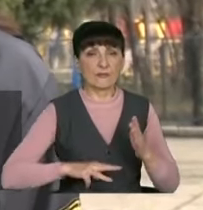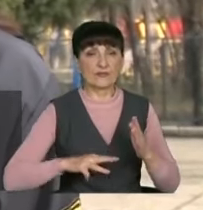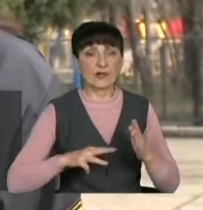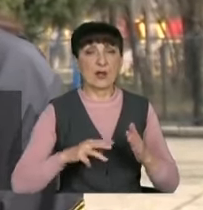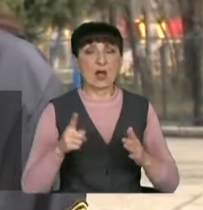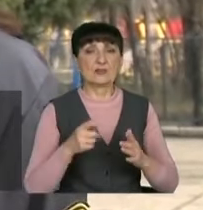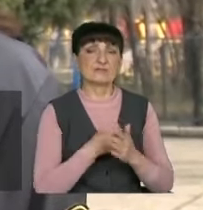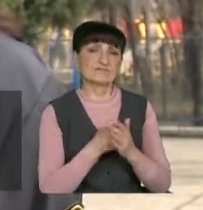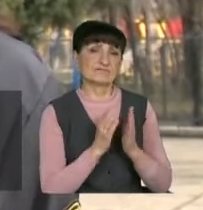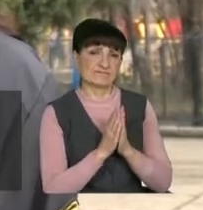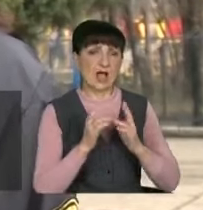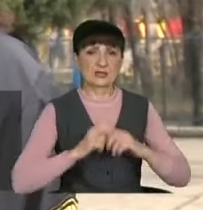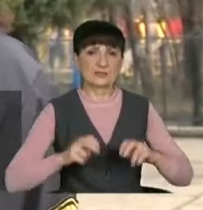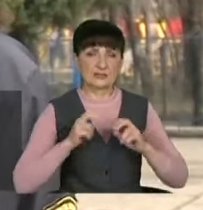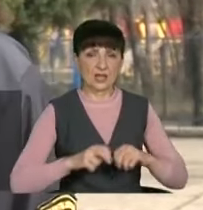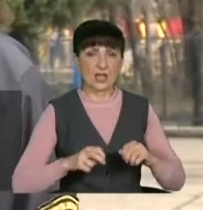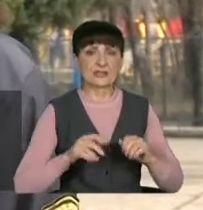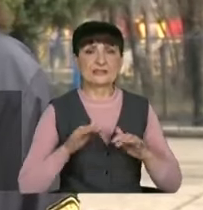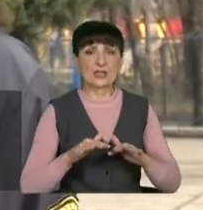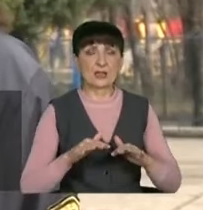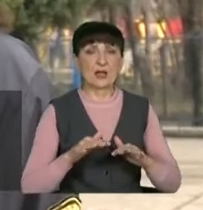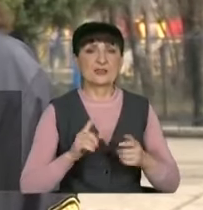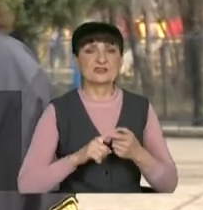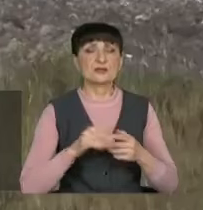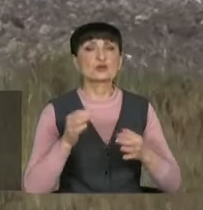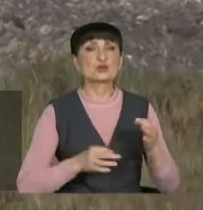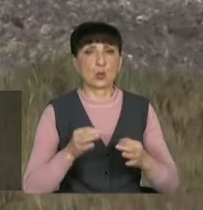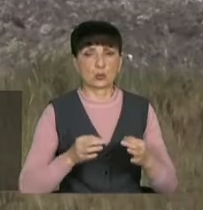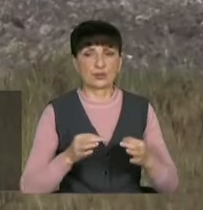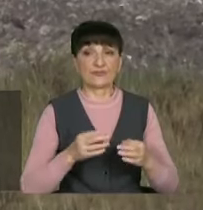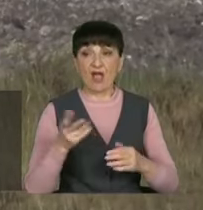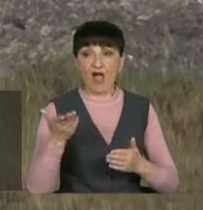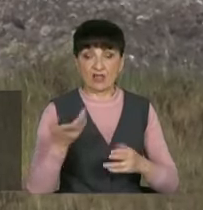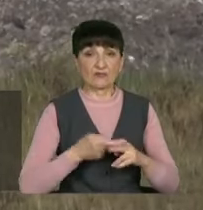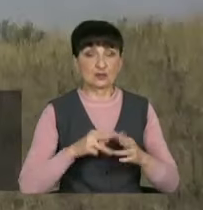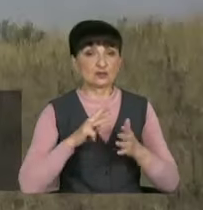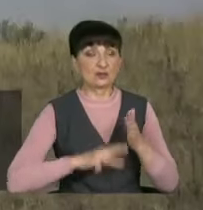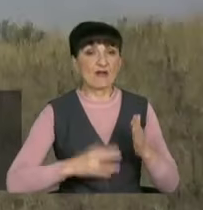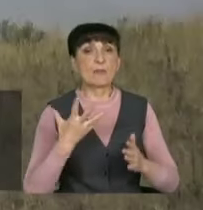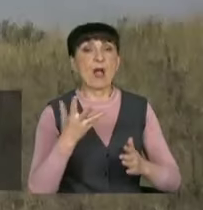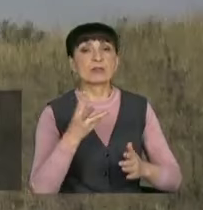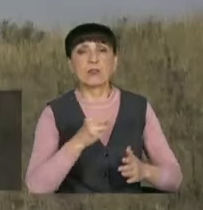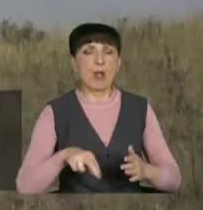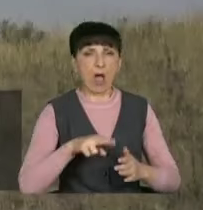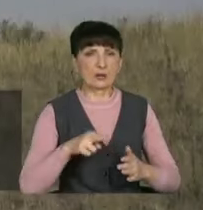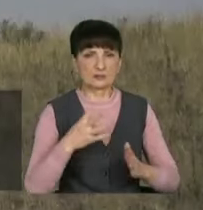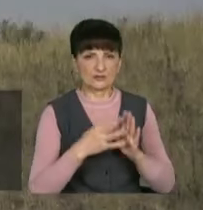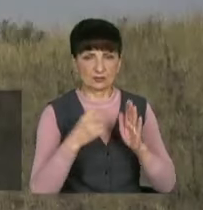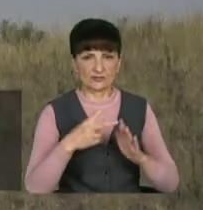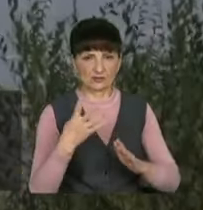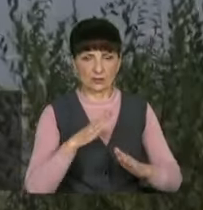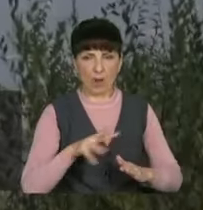предприятие ходатайствовало о рассмотрении административного дела в судебном порядке. А это как раз штраф на сумму 5 миллиардов 924